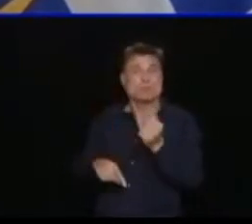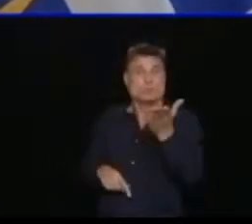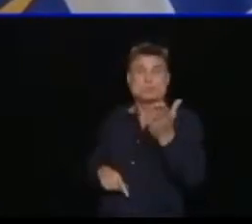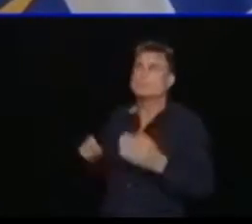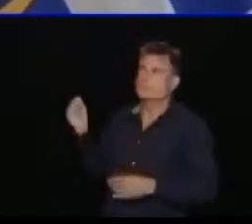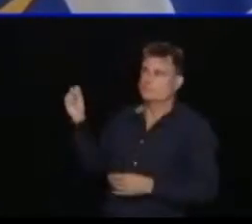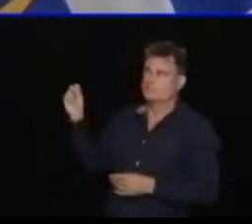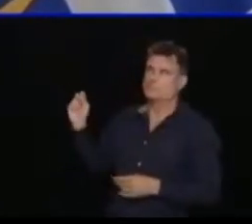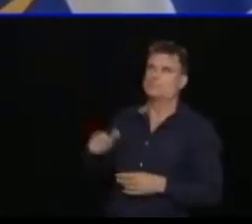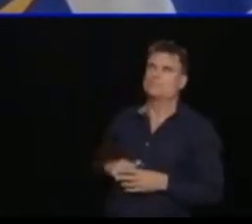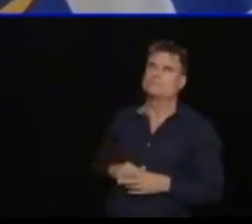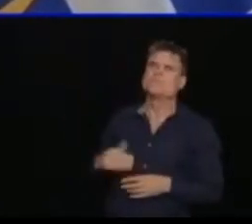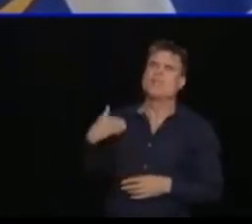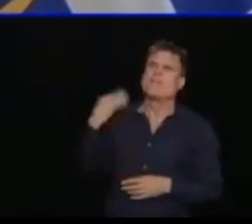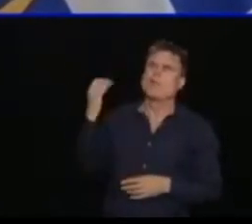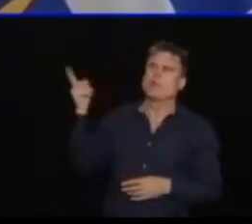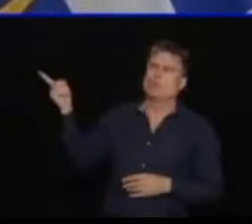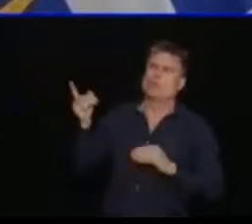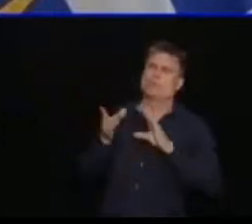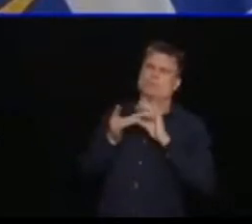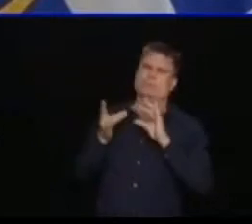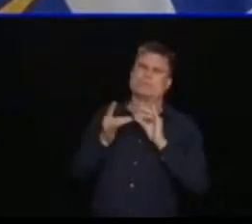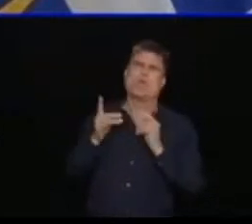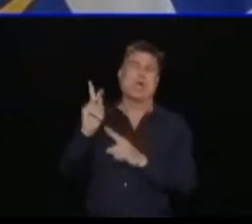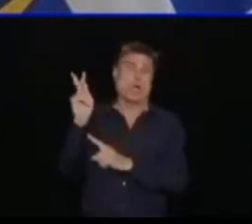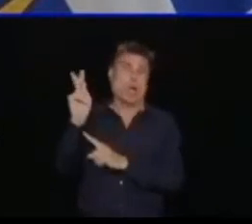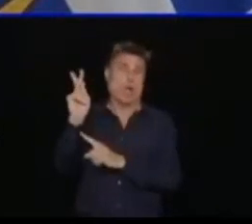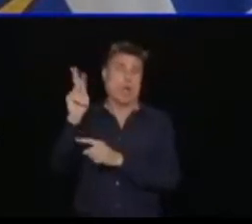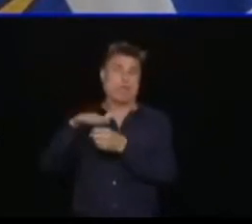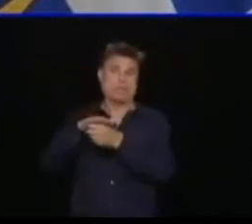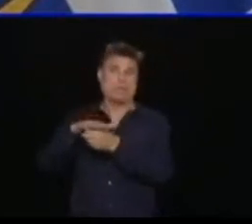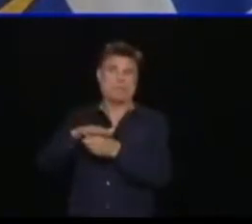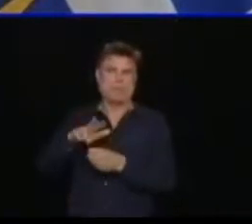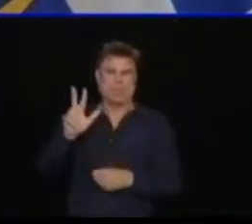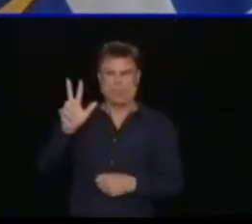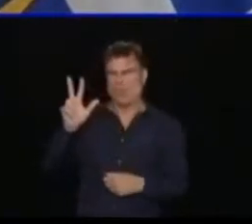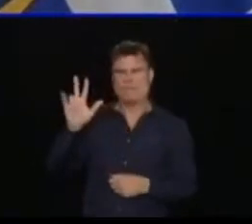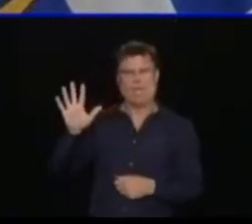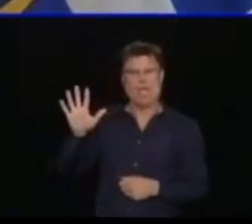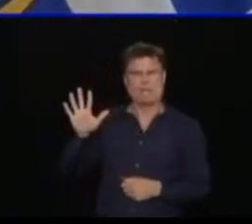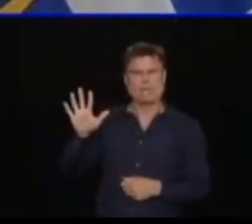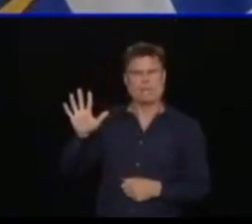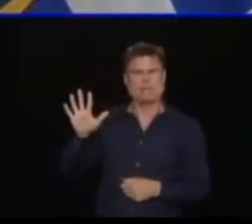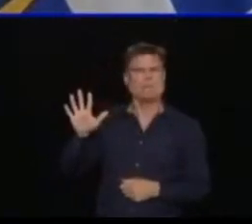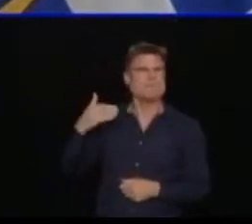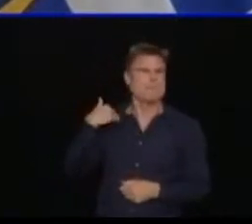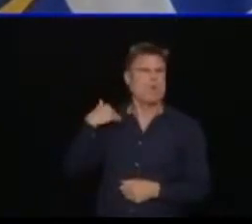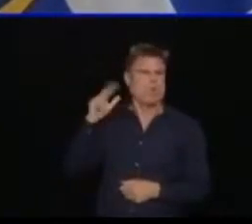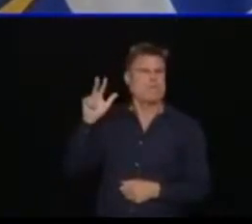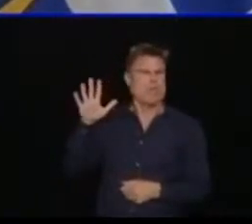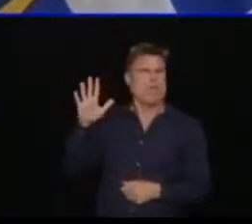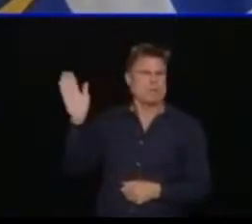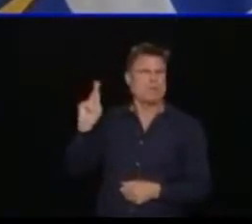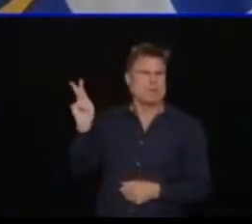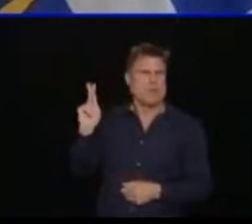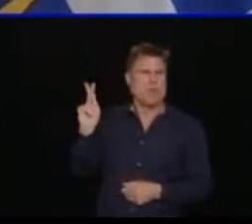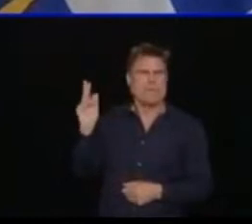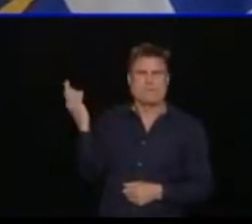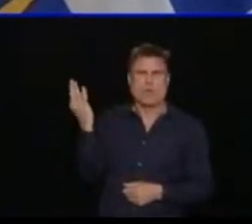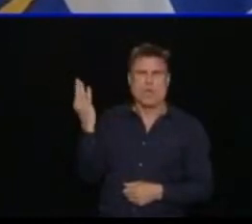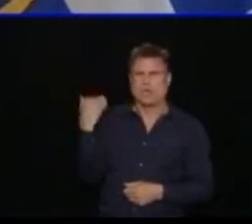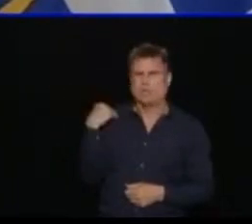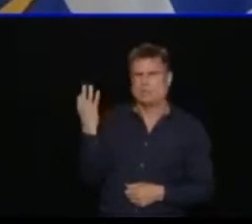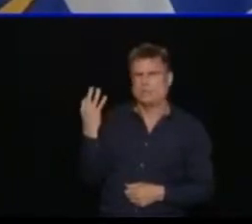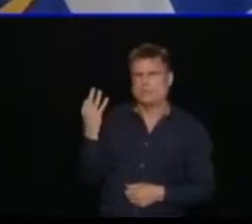出去 corona 了 cases, 你不要出去 there 了 were 你就待在 35 家里 at that 14 point, 天 and you 这 said 个很重要 that there had already been there had been first